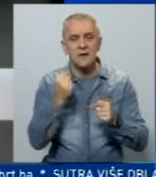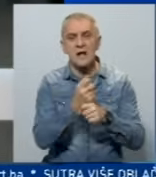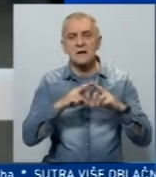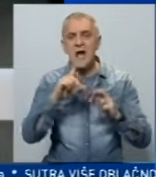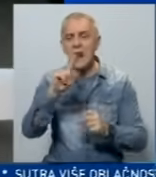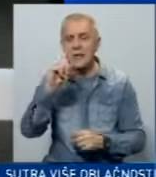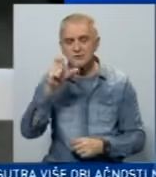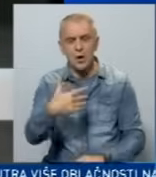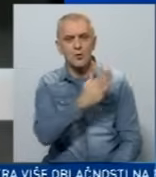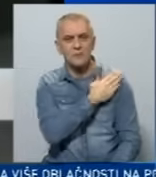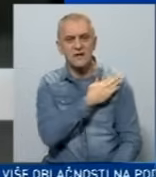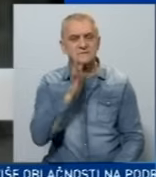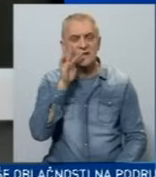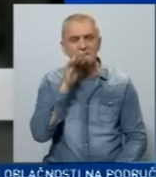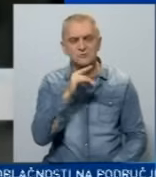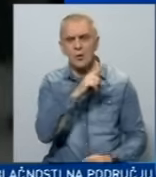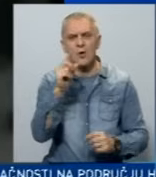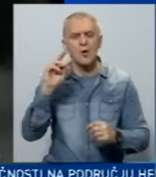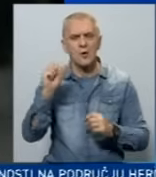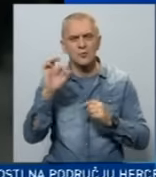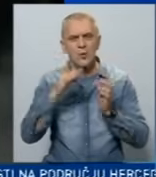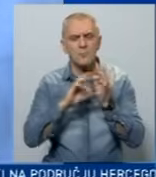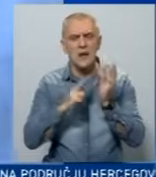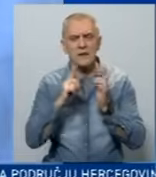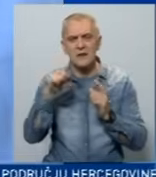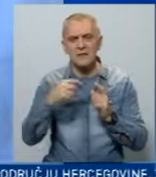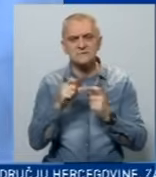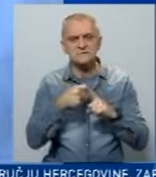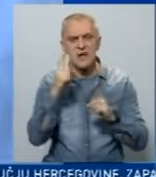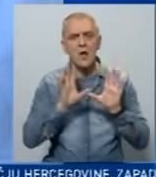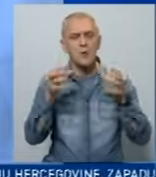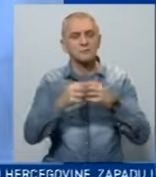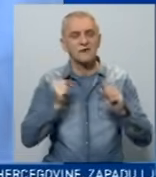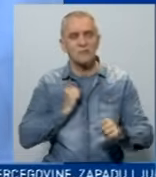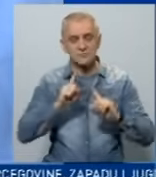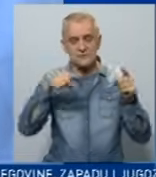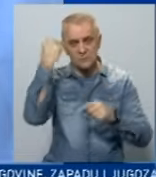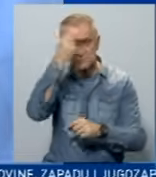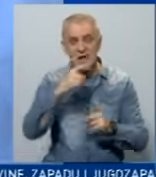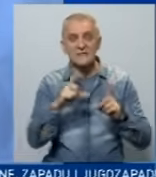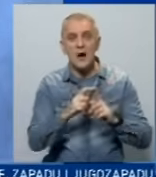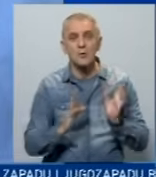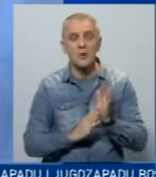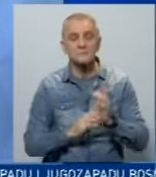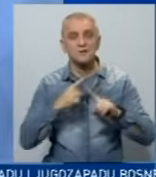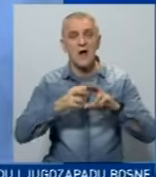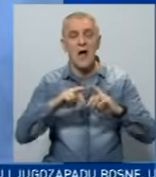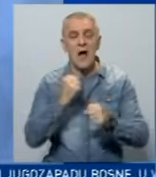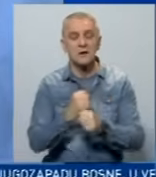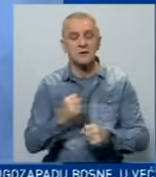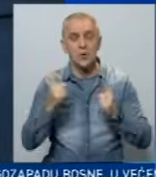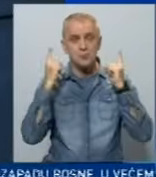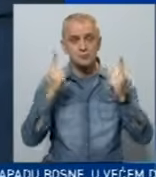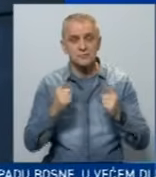Galić, komandant Sarajevsko-Romanijskog korpusa Vojske Republike Srpske. Dragomira Miloševića Haški tribunal osudio